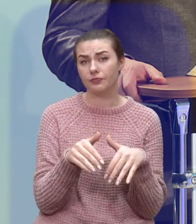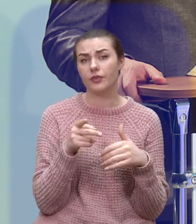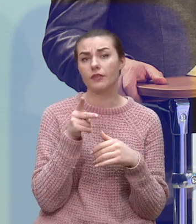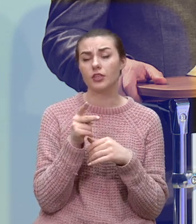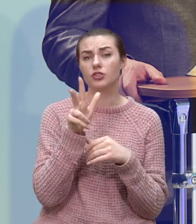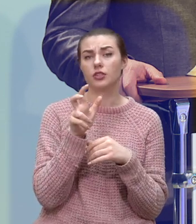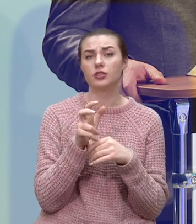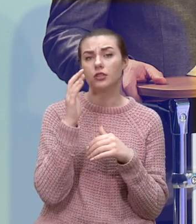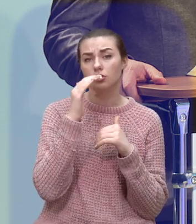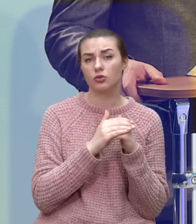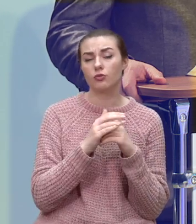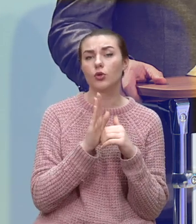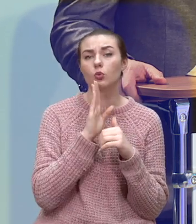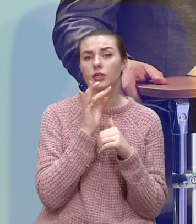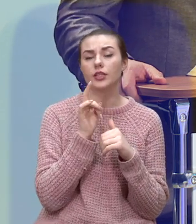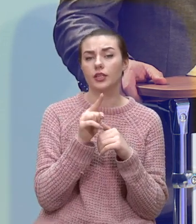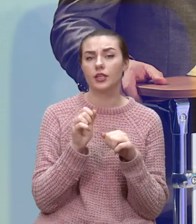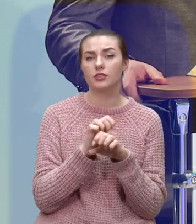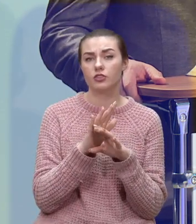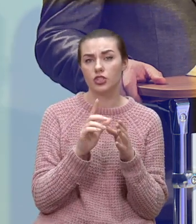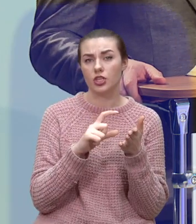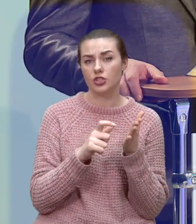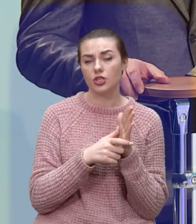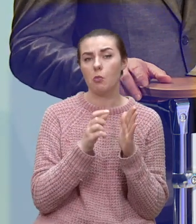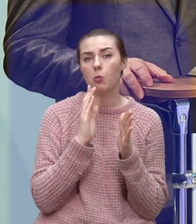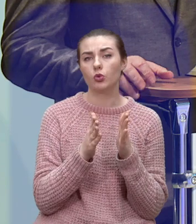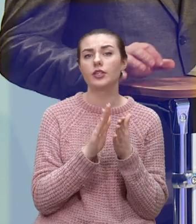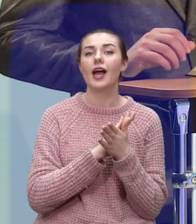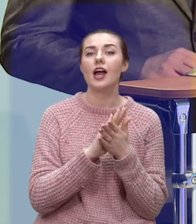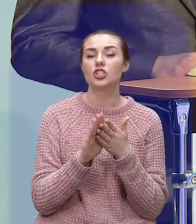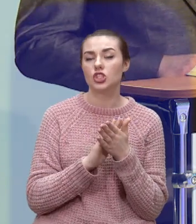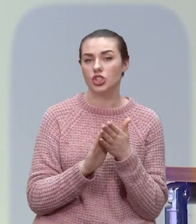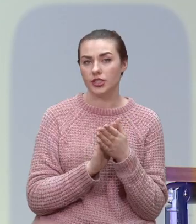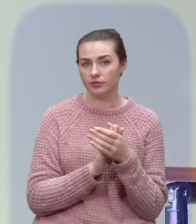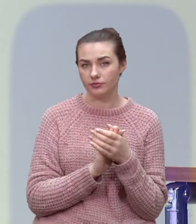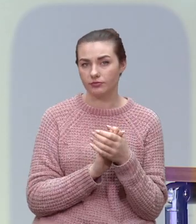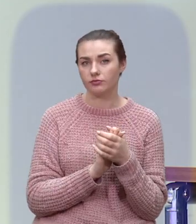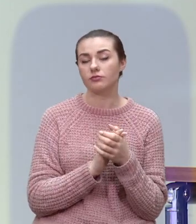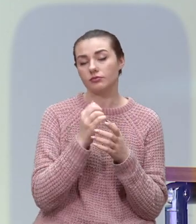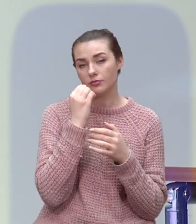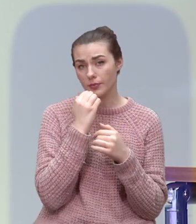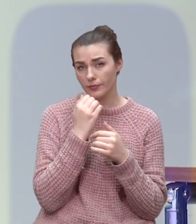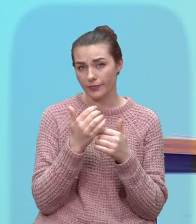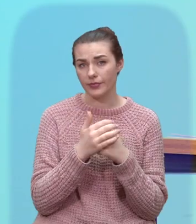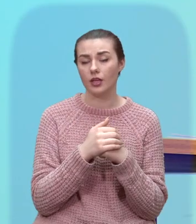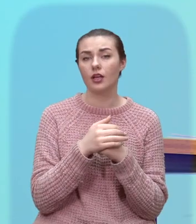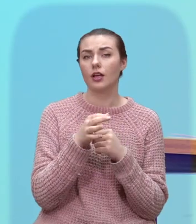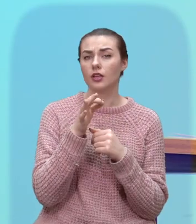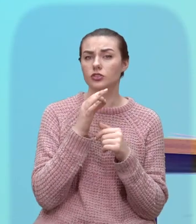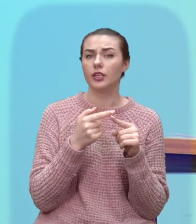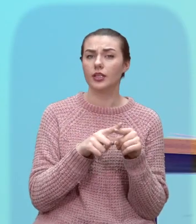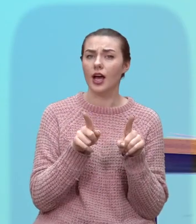пройдет 2300 вечеров и утра и тогда святилище будет очищен и пасибо большое скажите пожалуйста